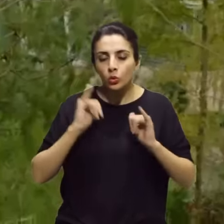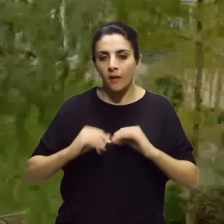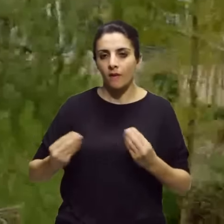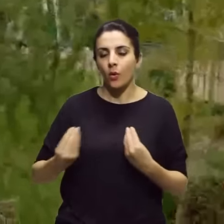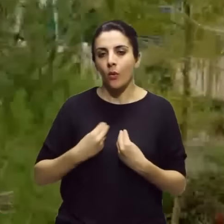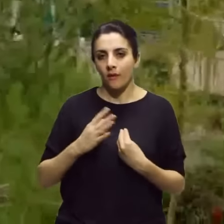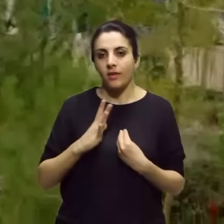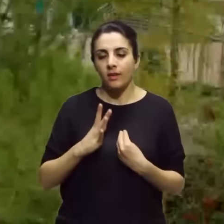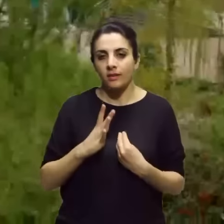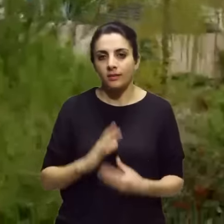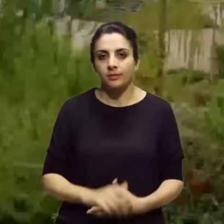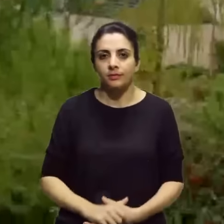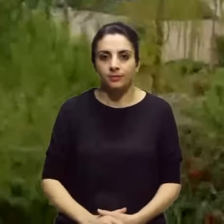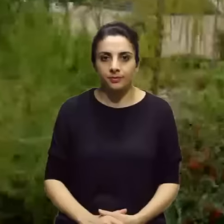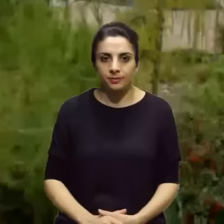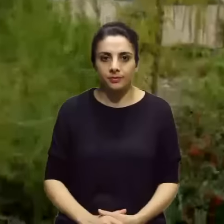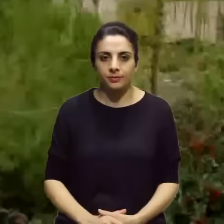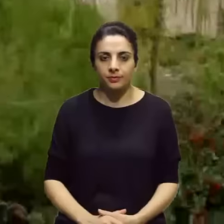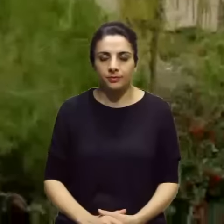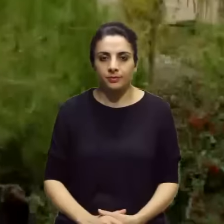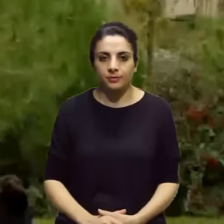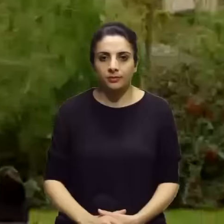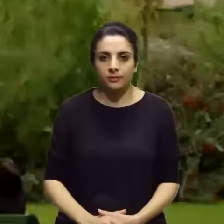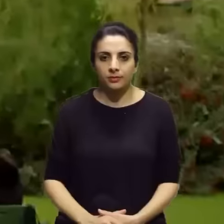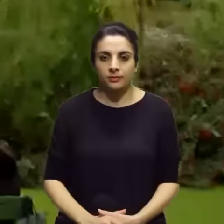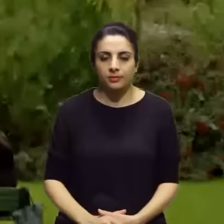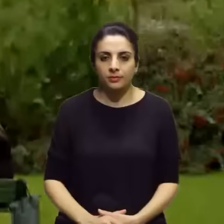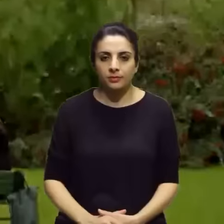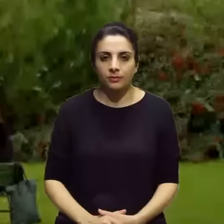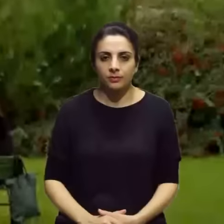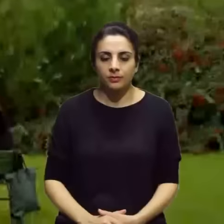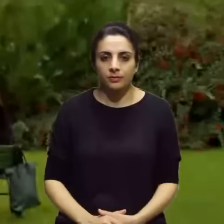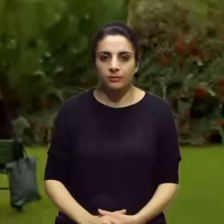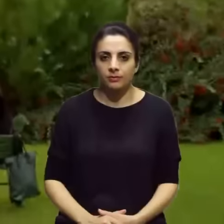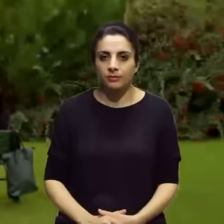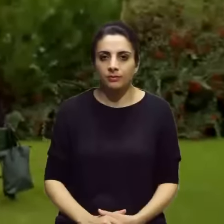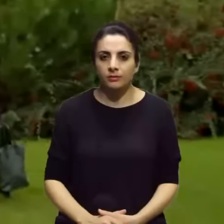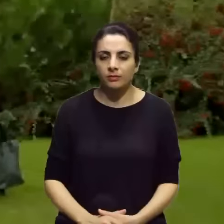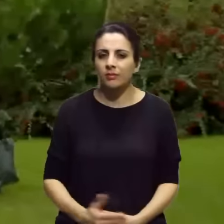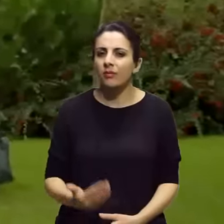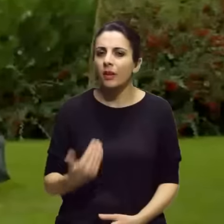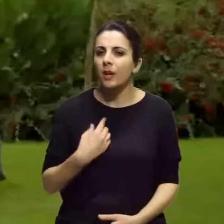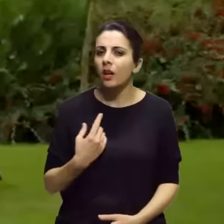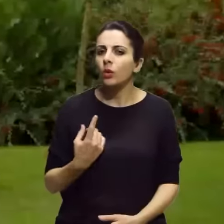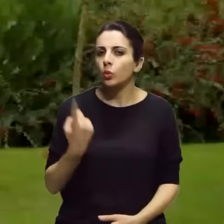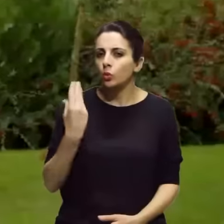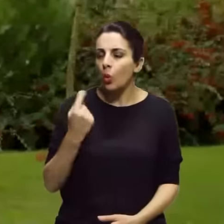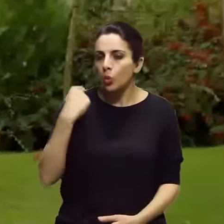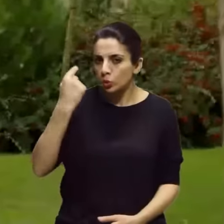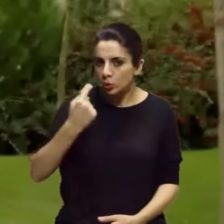görünmüyor. Reyhan'la Fahriye fakültenin yemyeşil bahçesinde uzakta bir bank seçmiş oturuyorlar. Ben dün çok